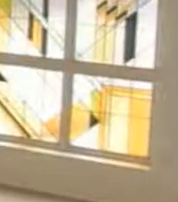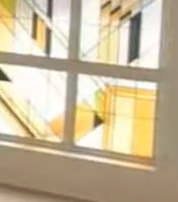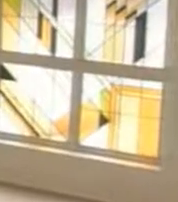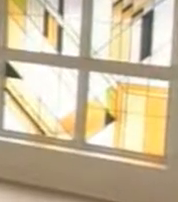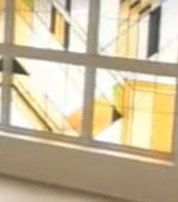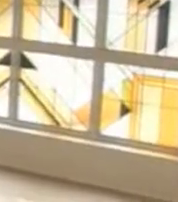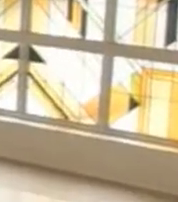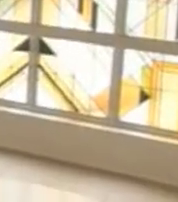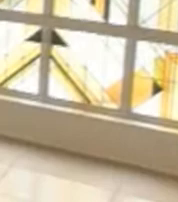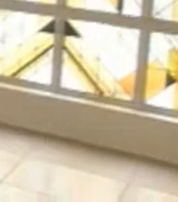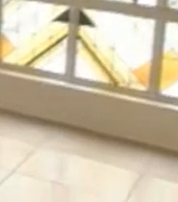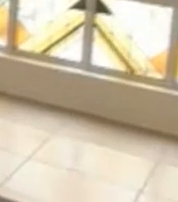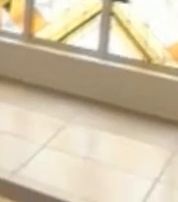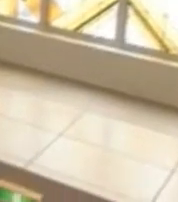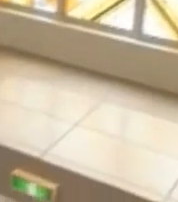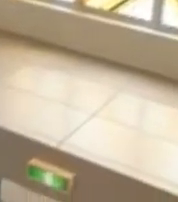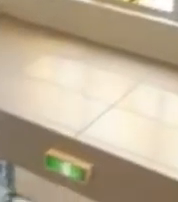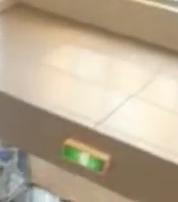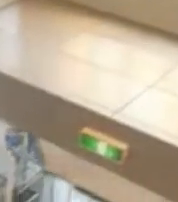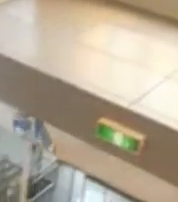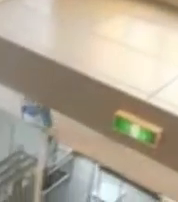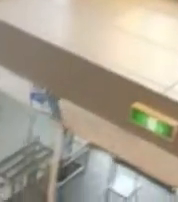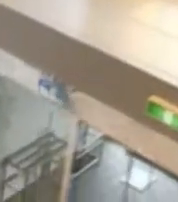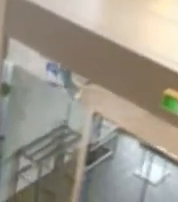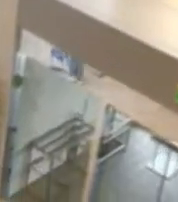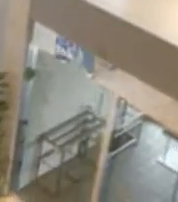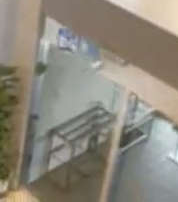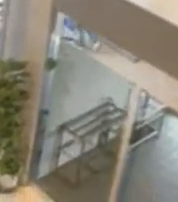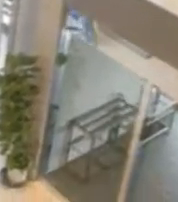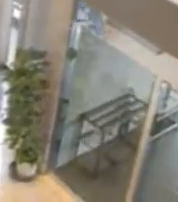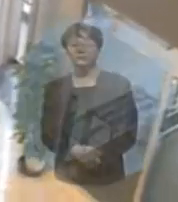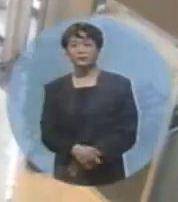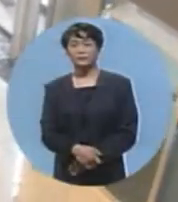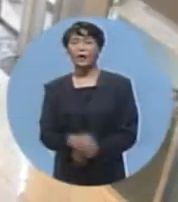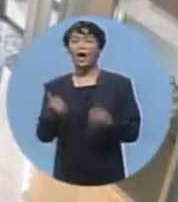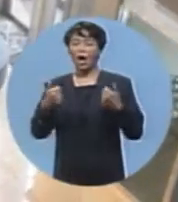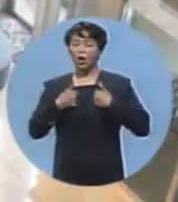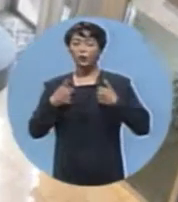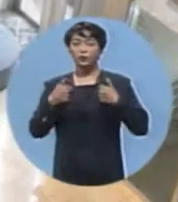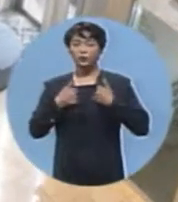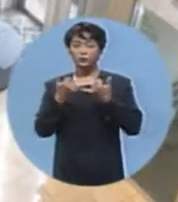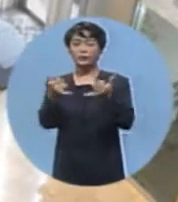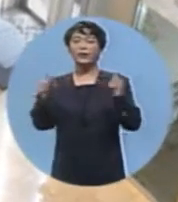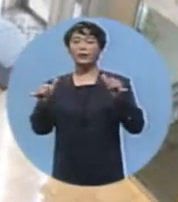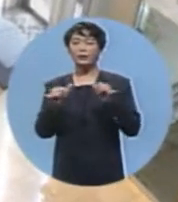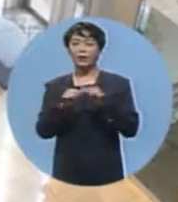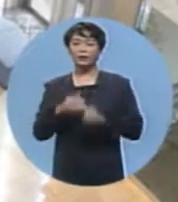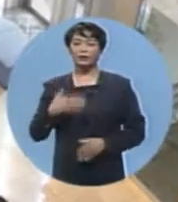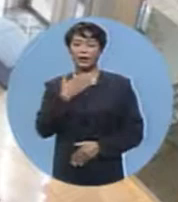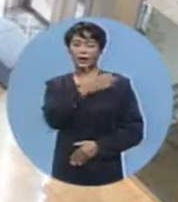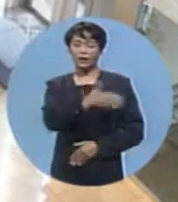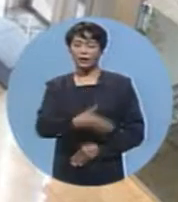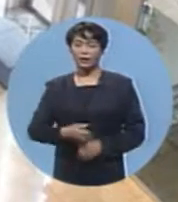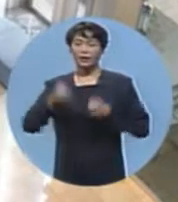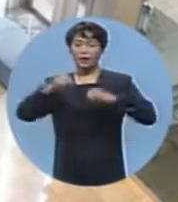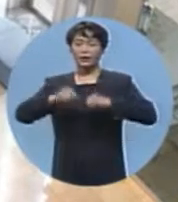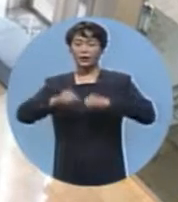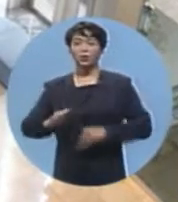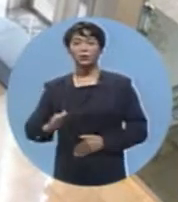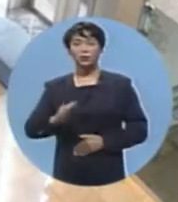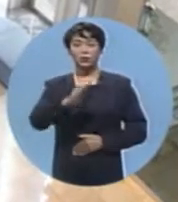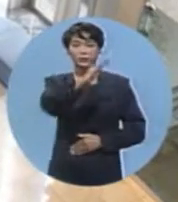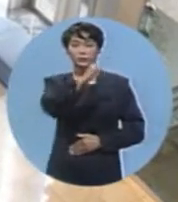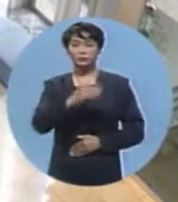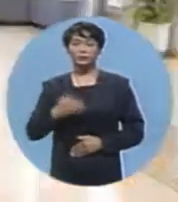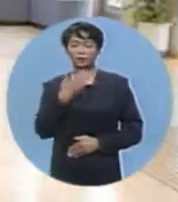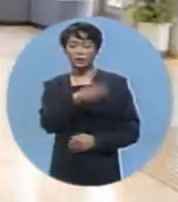運動することは 健康増進、体力増強が図られ